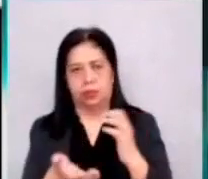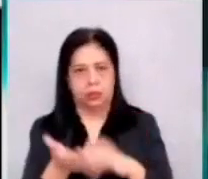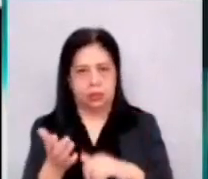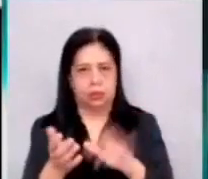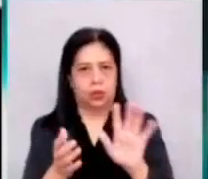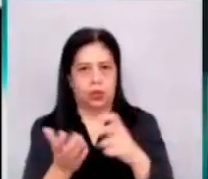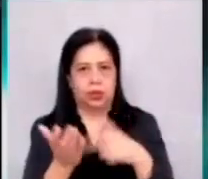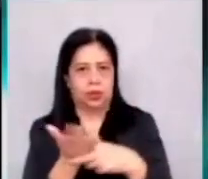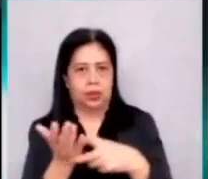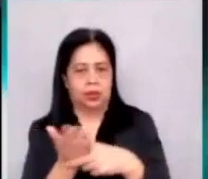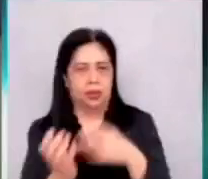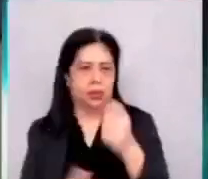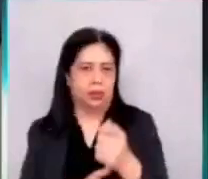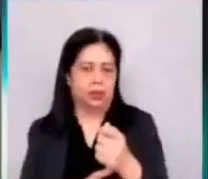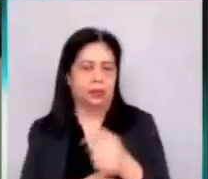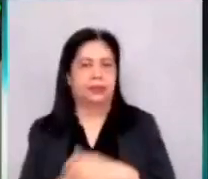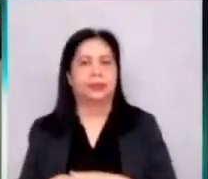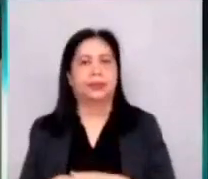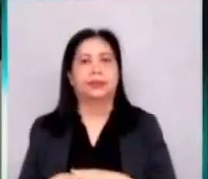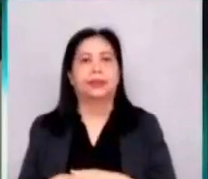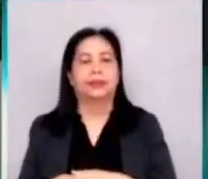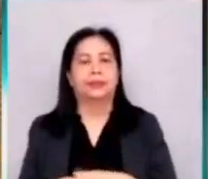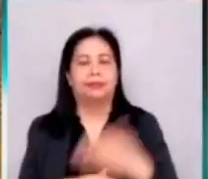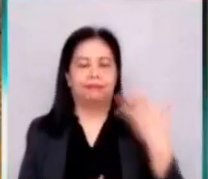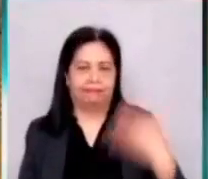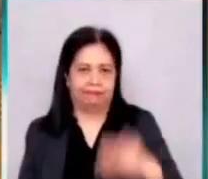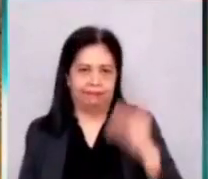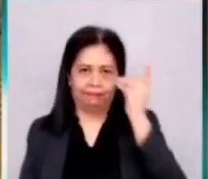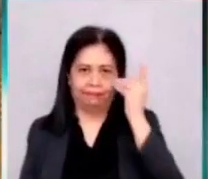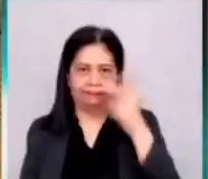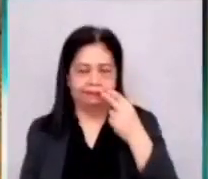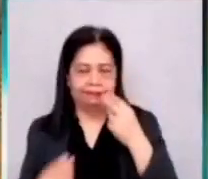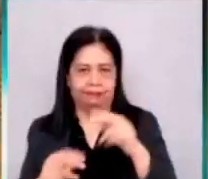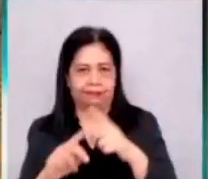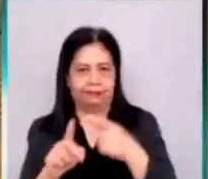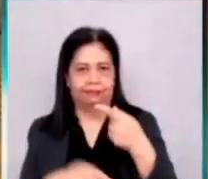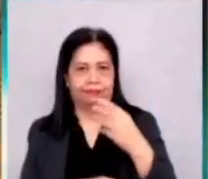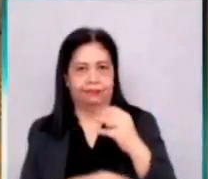ibibigay with the discount. Dano Tingpungko, nagbabalita para sa GMA Integrated News.